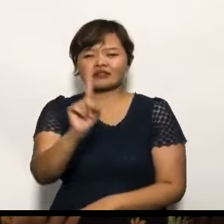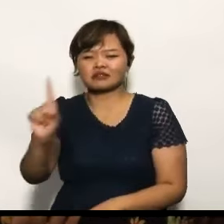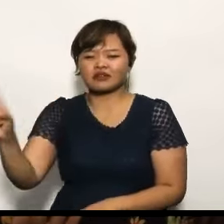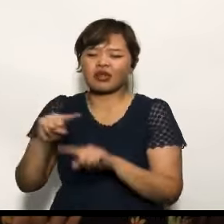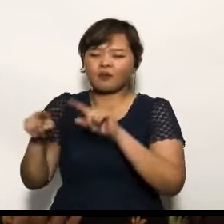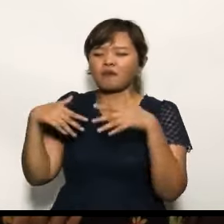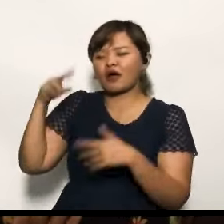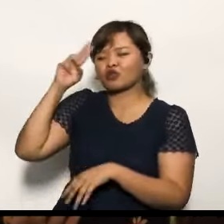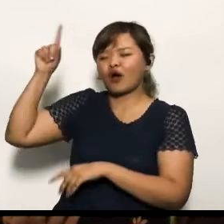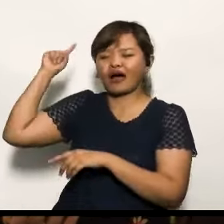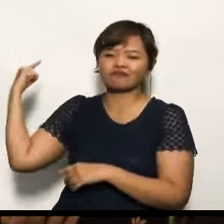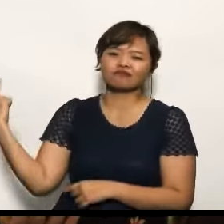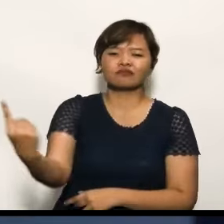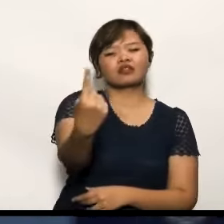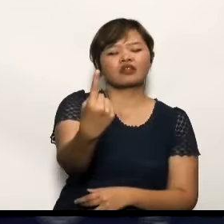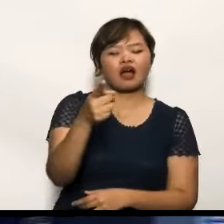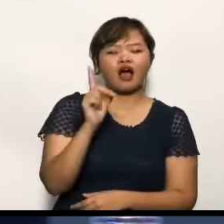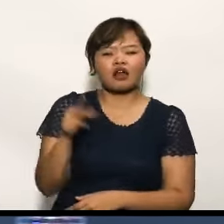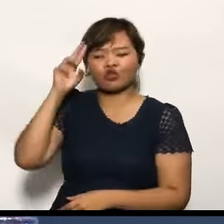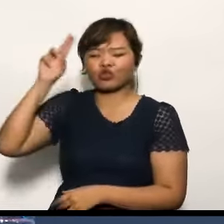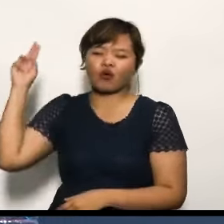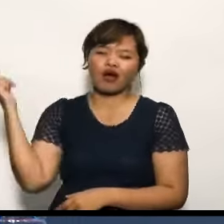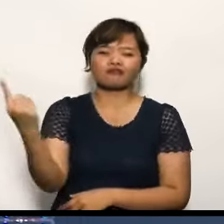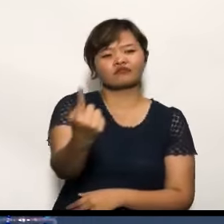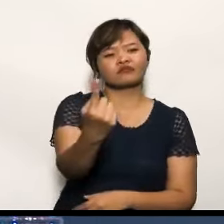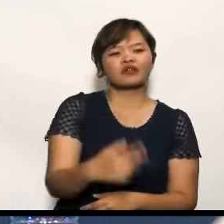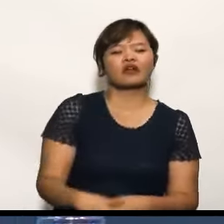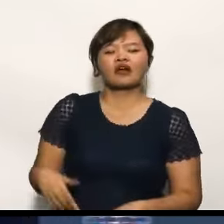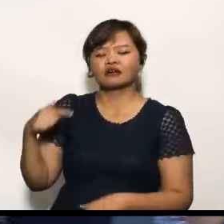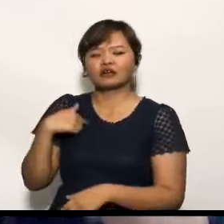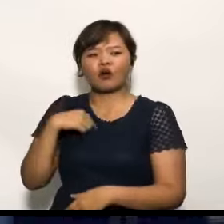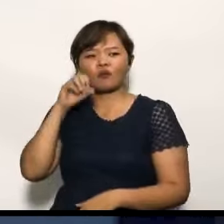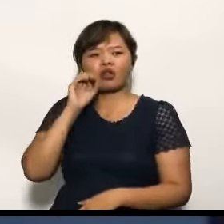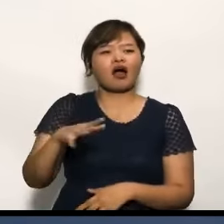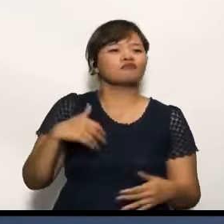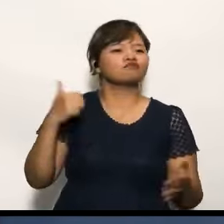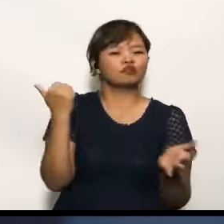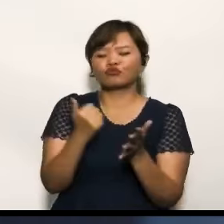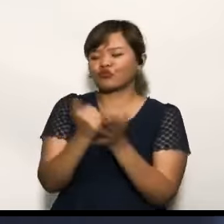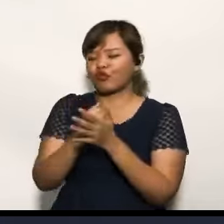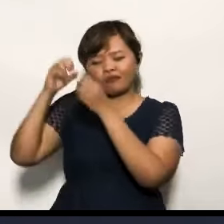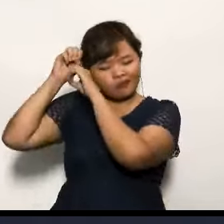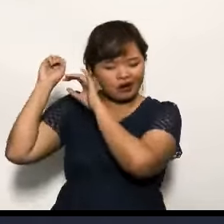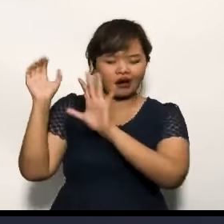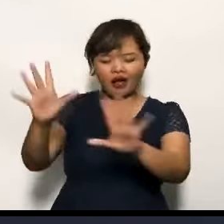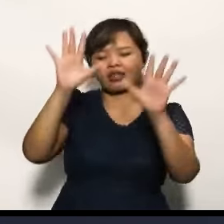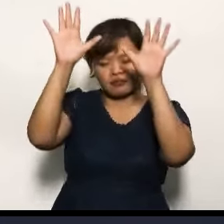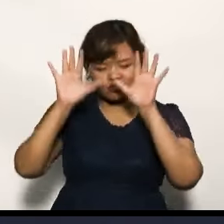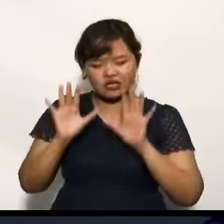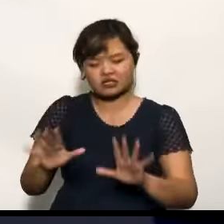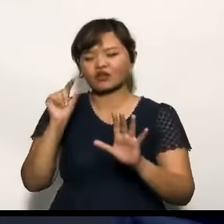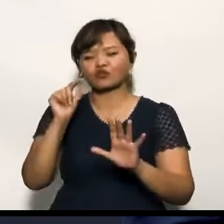Tuhan yang berkarya di dalam kehidupan mereka. Saat ini I speak blessing into your life. I speak breakthrough into your life. I speak